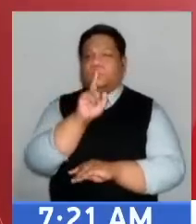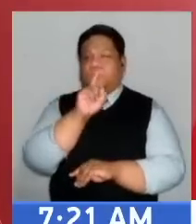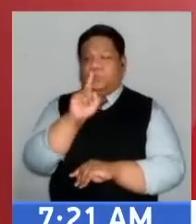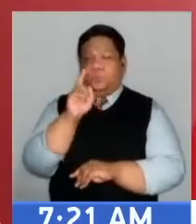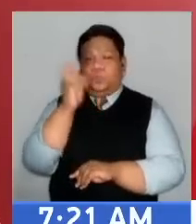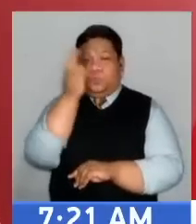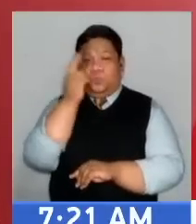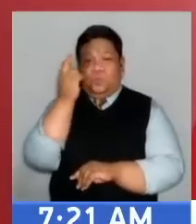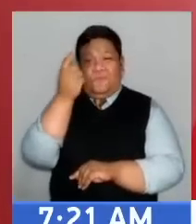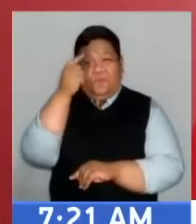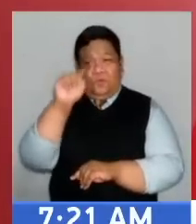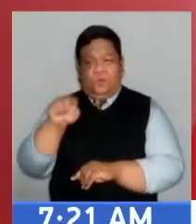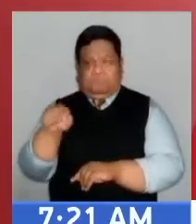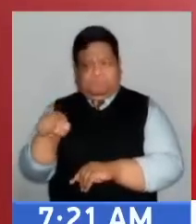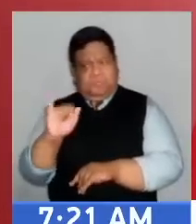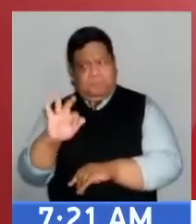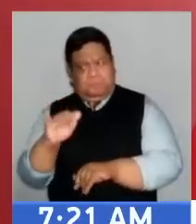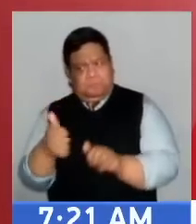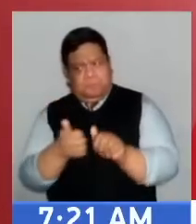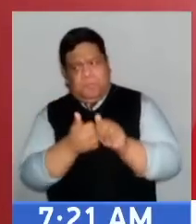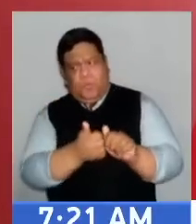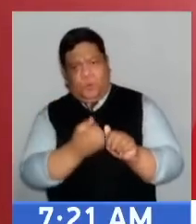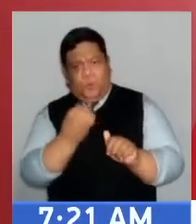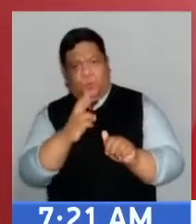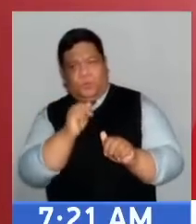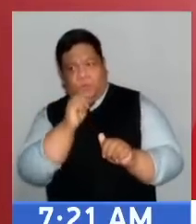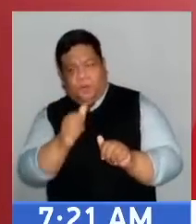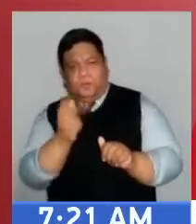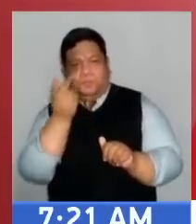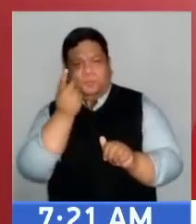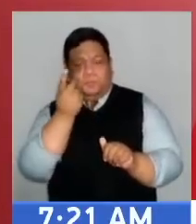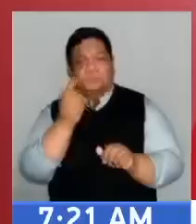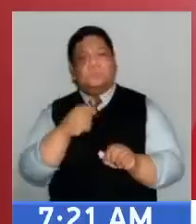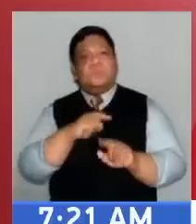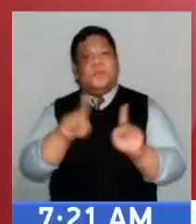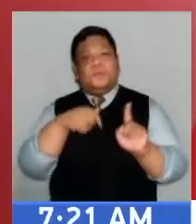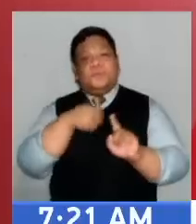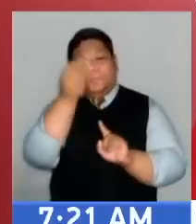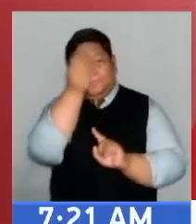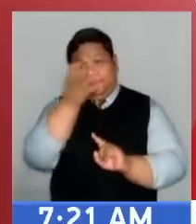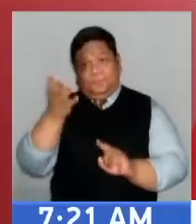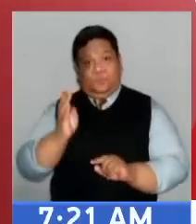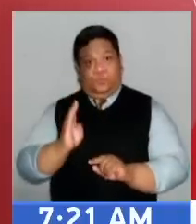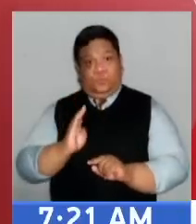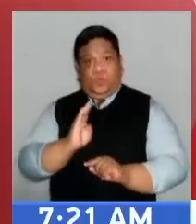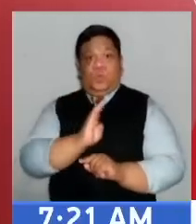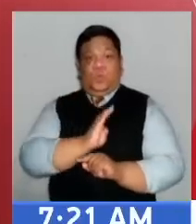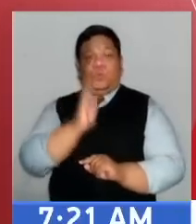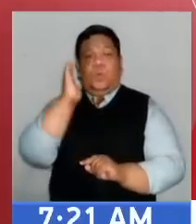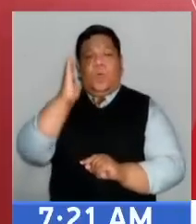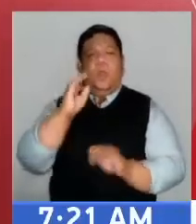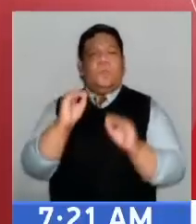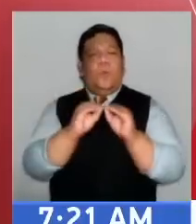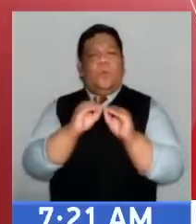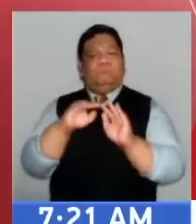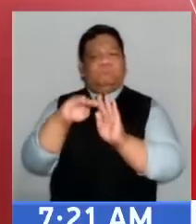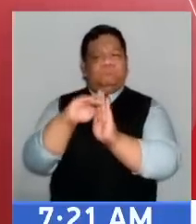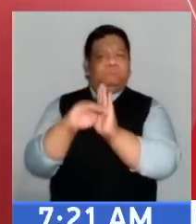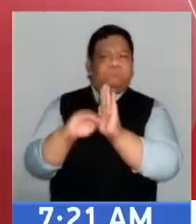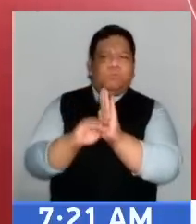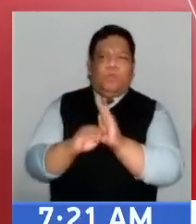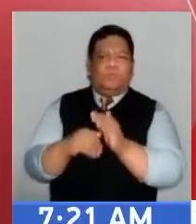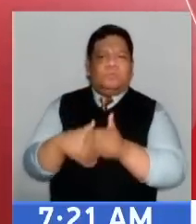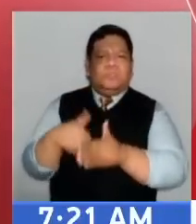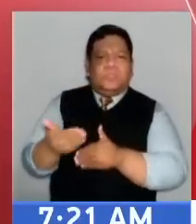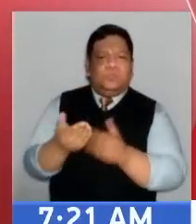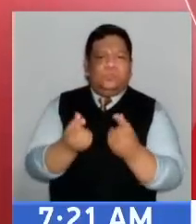nila. But I will assure the public na yung board po ay maglalabas pa ng mga policy guidelines before that June 30.